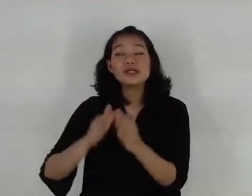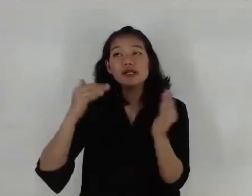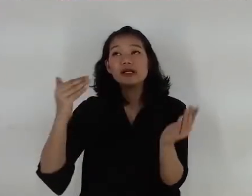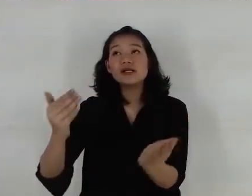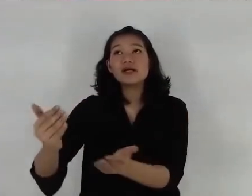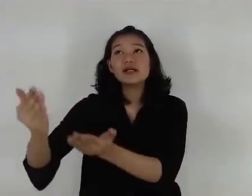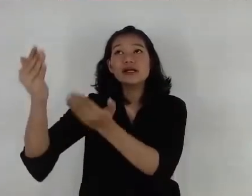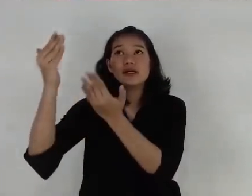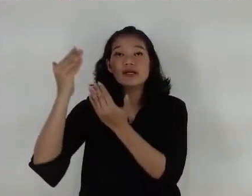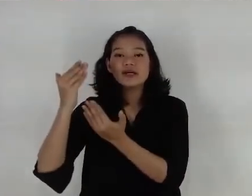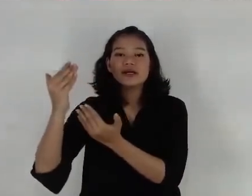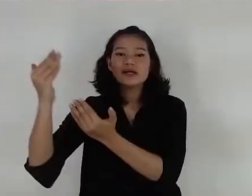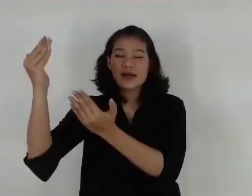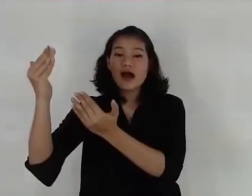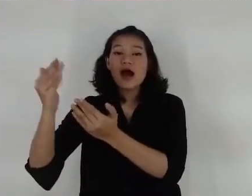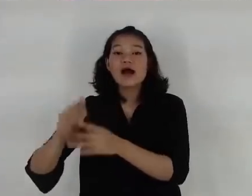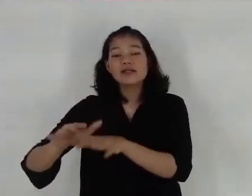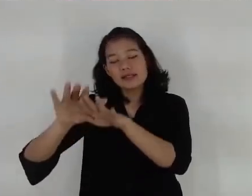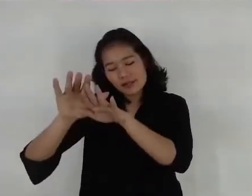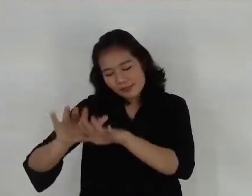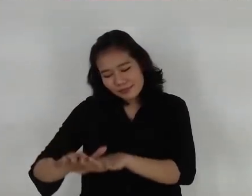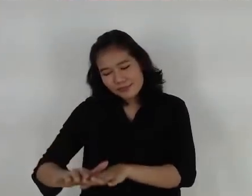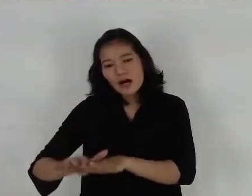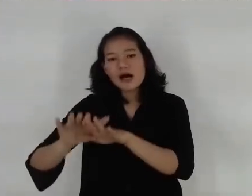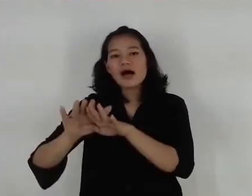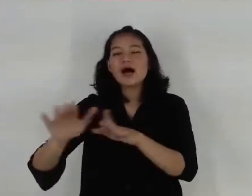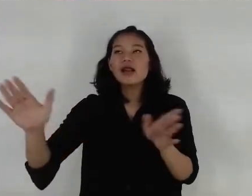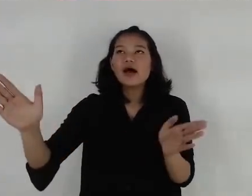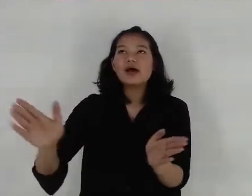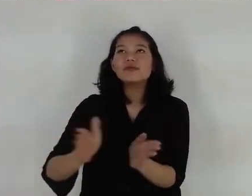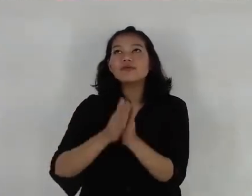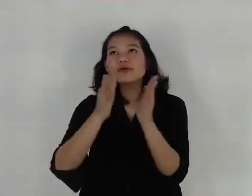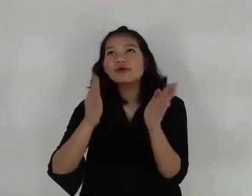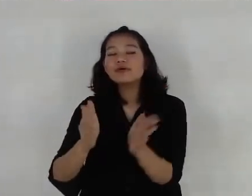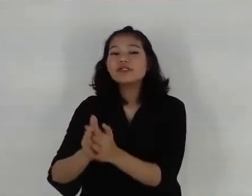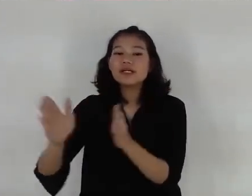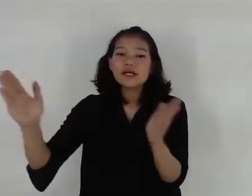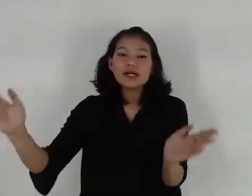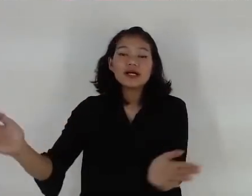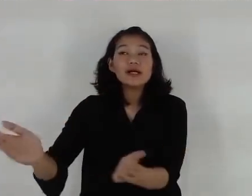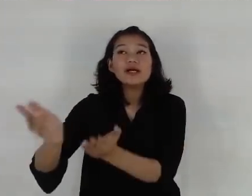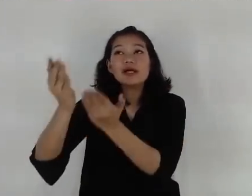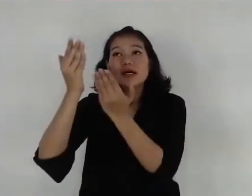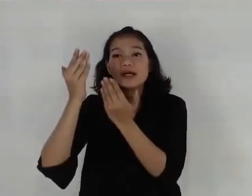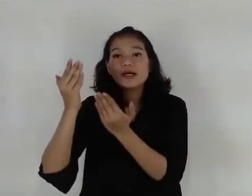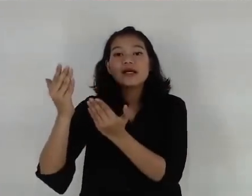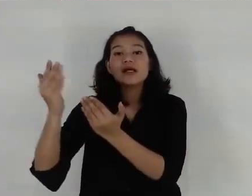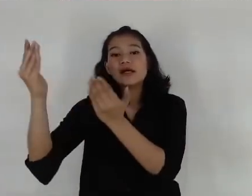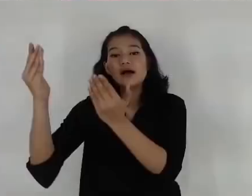puji dia sembah dan Puja